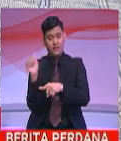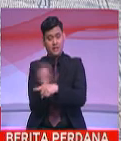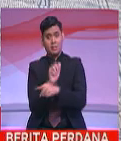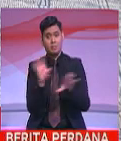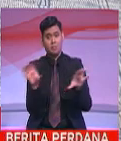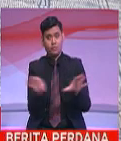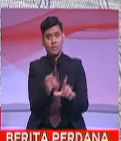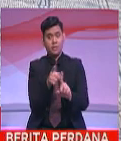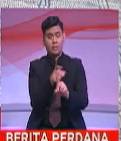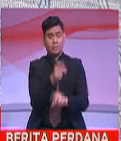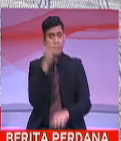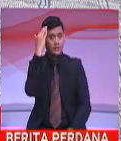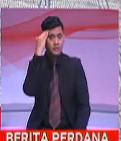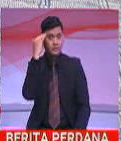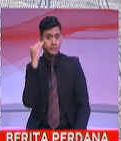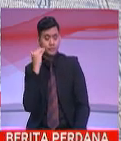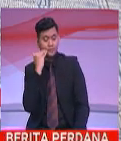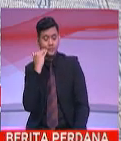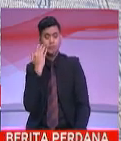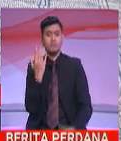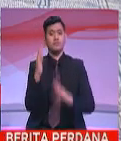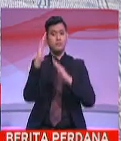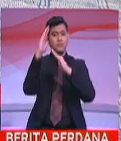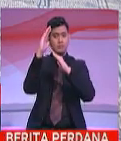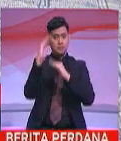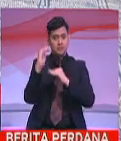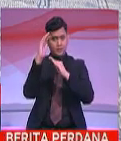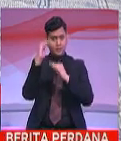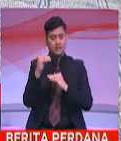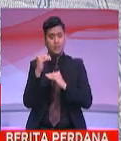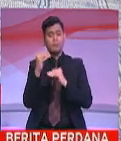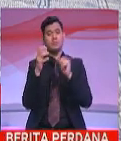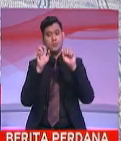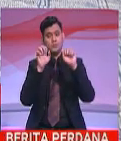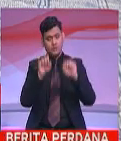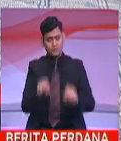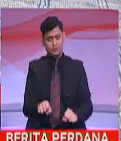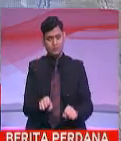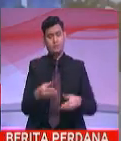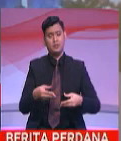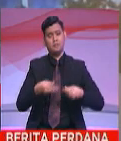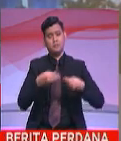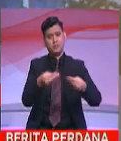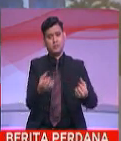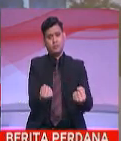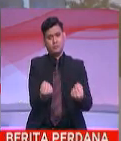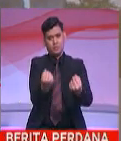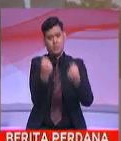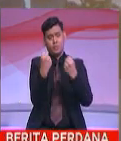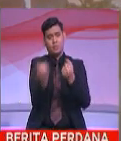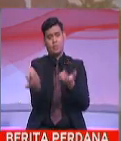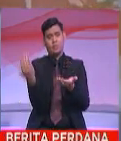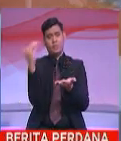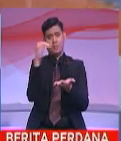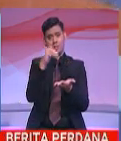Beliau juga berharap pemeteraian dan pelaksanaan RCEP memberi mesej kukuh berhubung kepentingan mengukuhkan